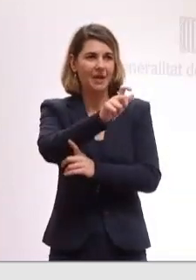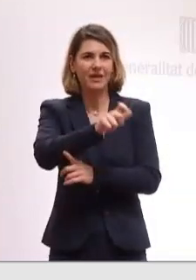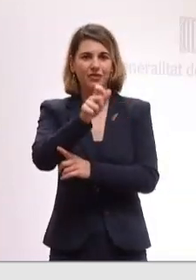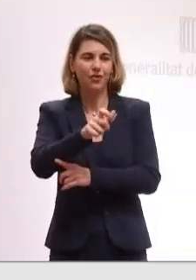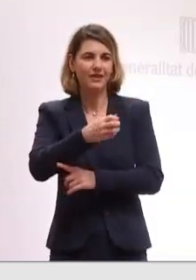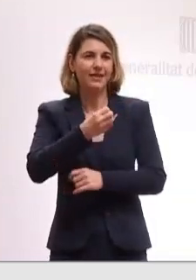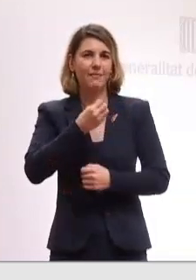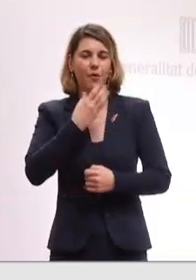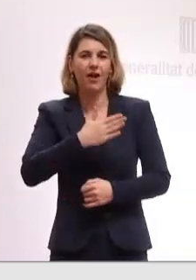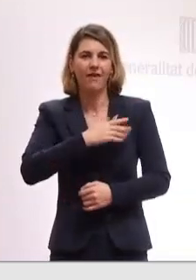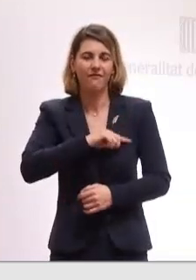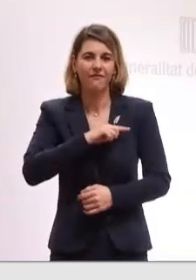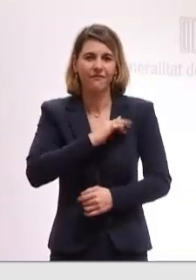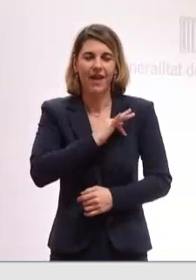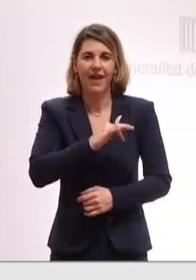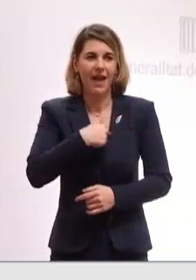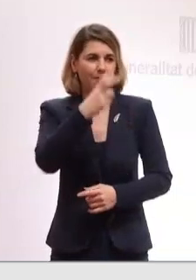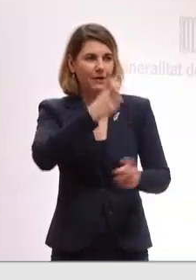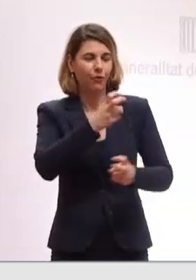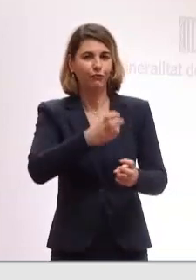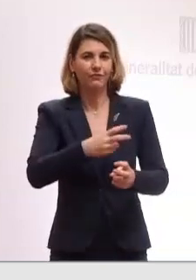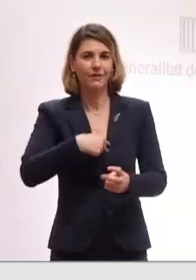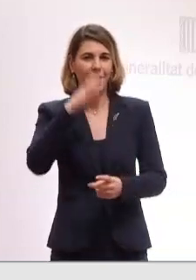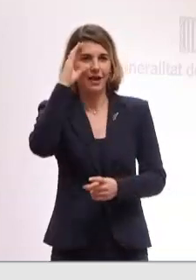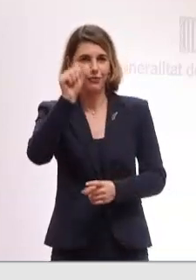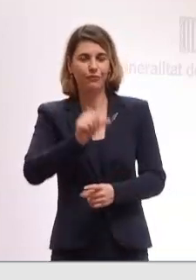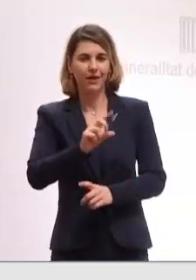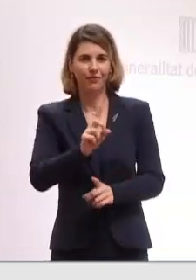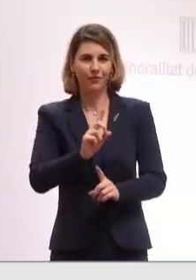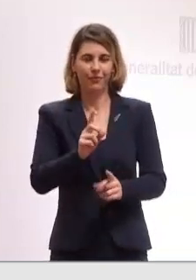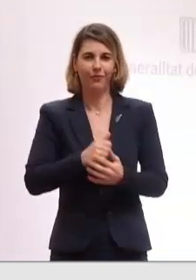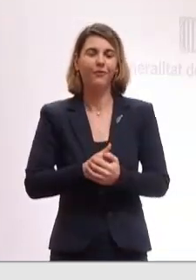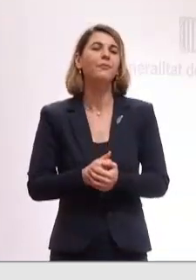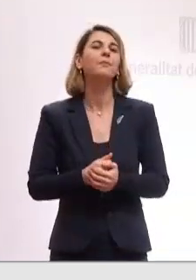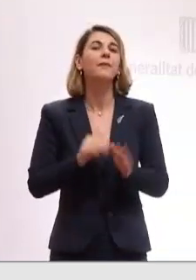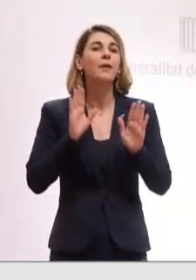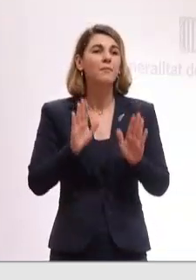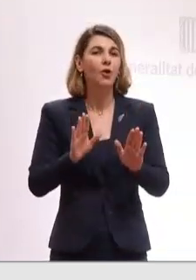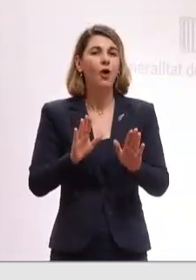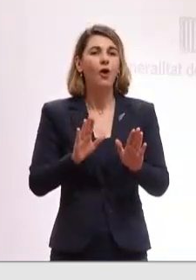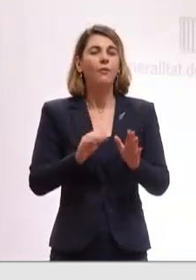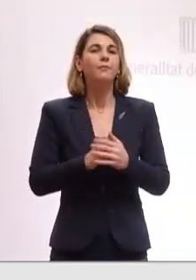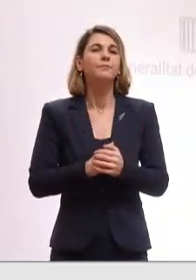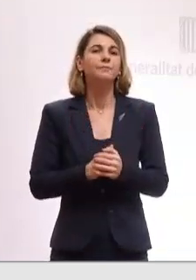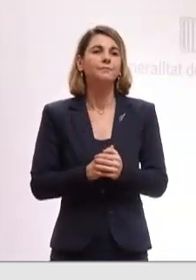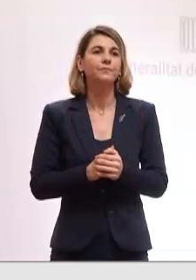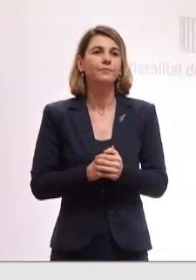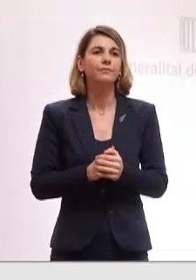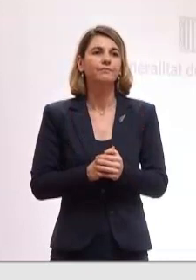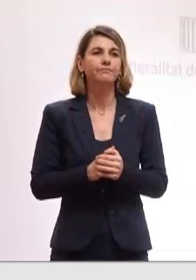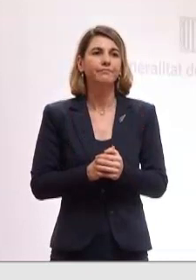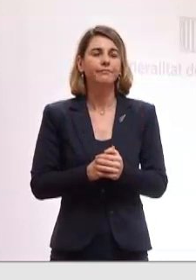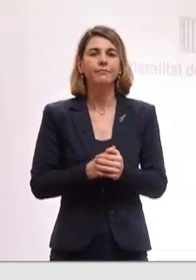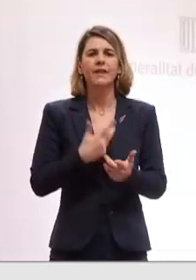bona fe ens ha volgut acompanyar en aquest acte. Però tampoc em limitaré a unes